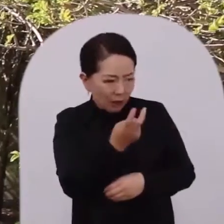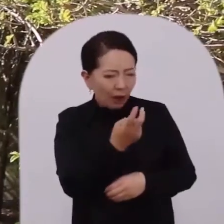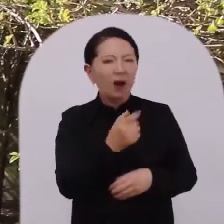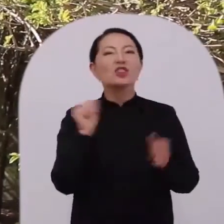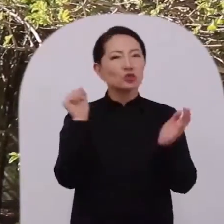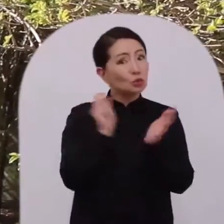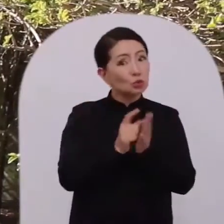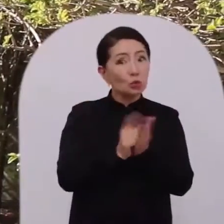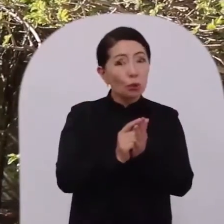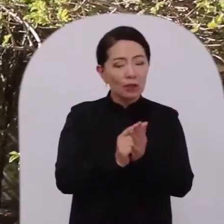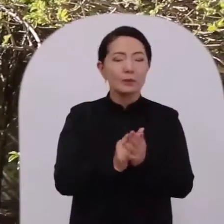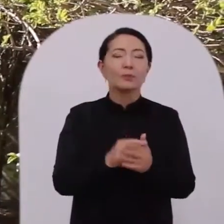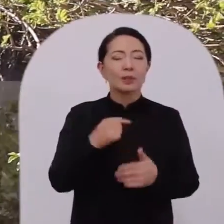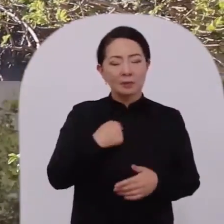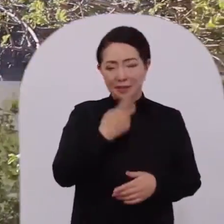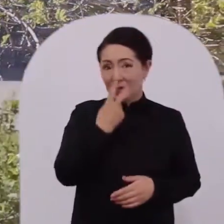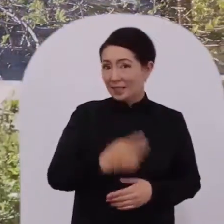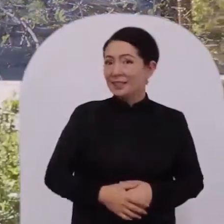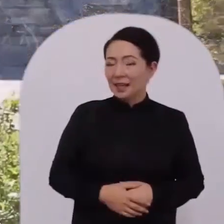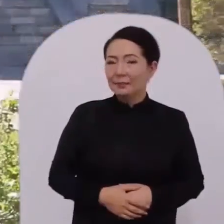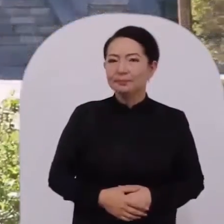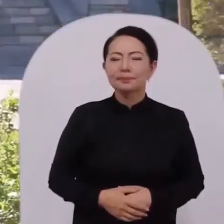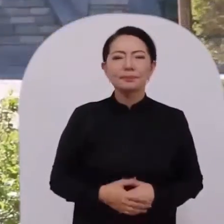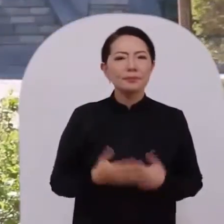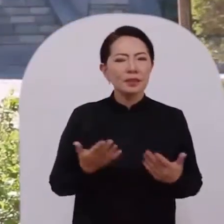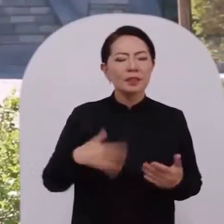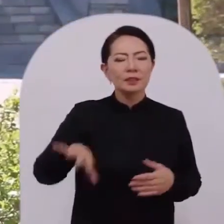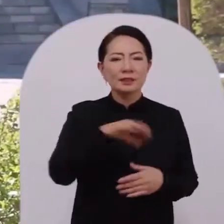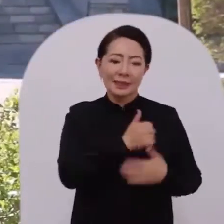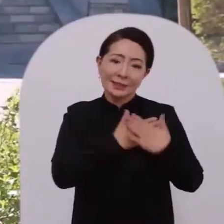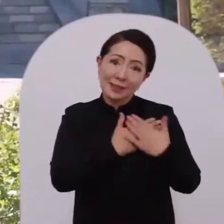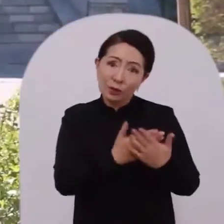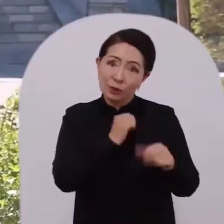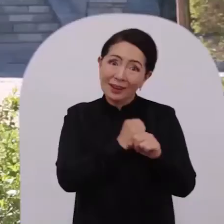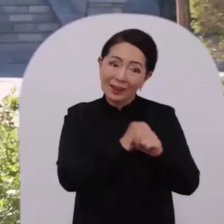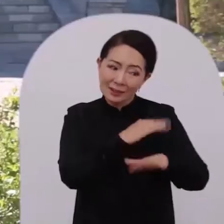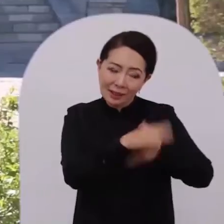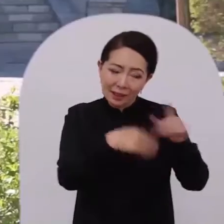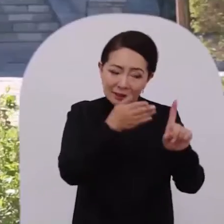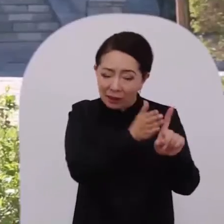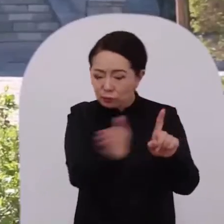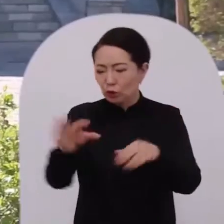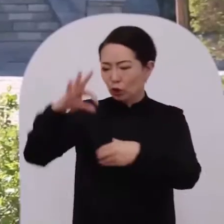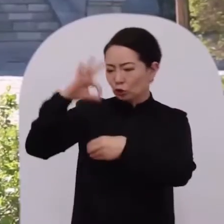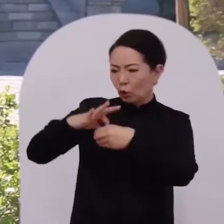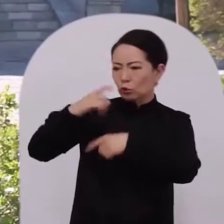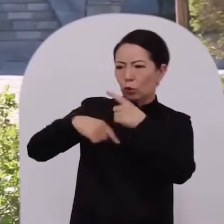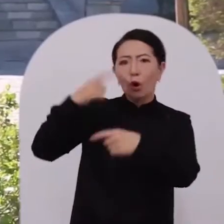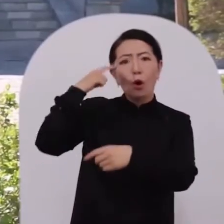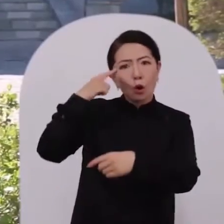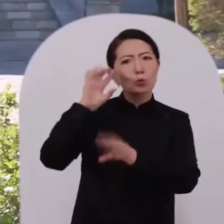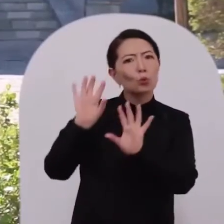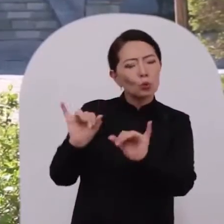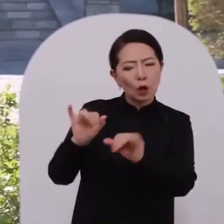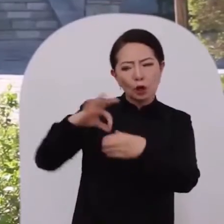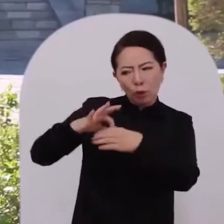бас нэлээд чухал зүйл болоо гэж бид нар харж байна. Энэ одоо сайн дурын ажиллагаараа дамжуулаад сонгуулийн талаар хайлгалт, сонгуулийн процесс тий